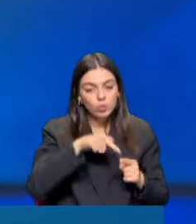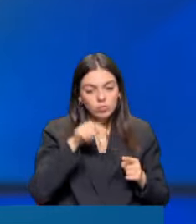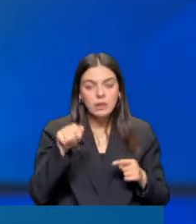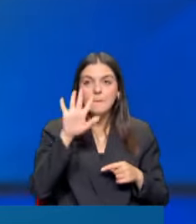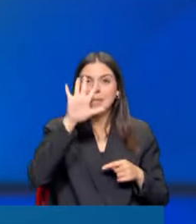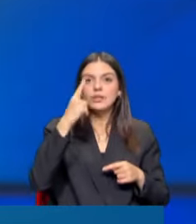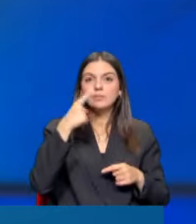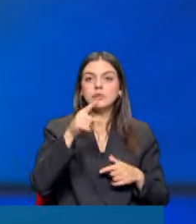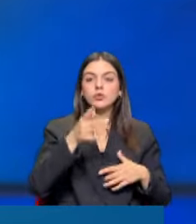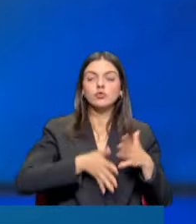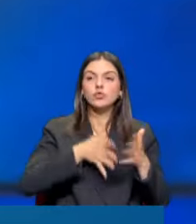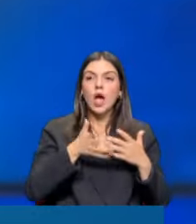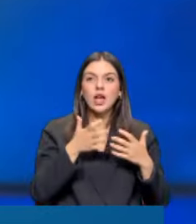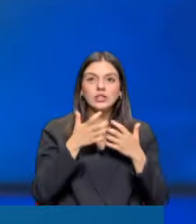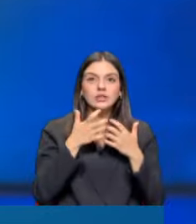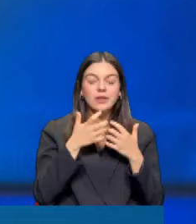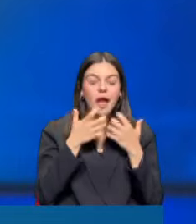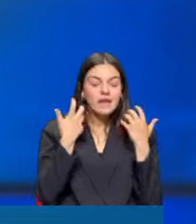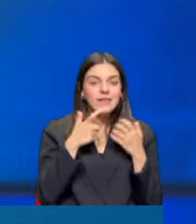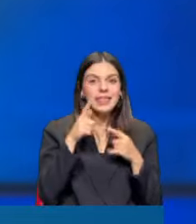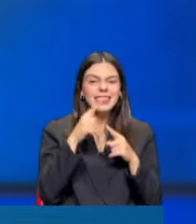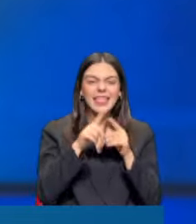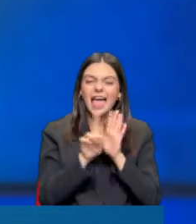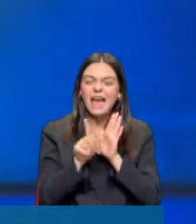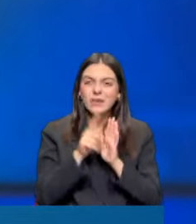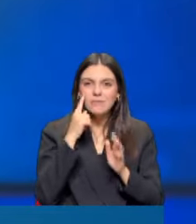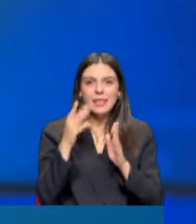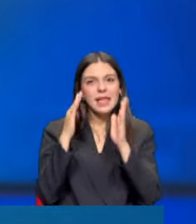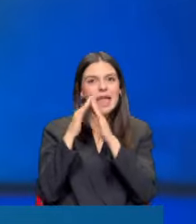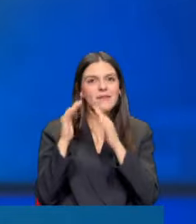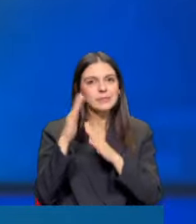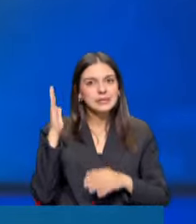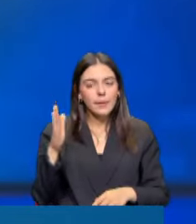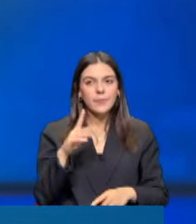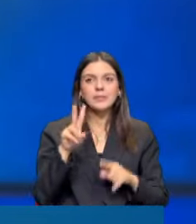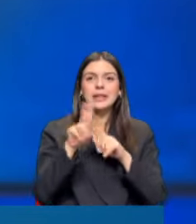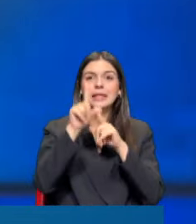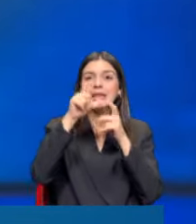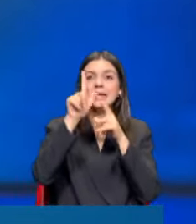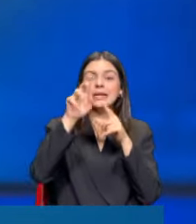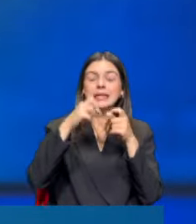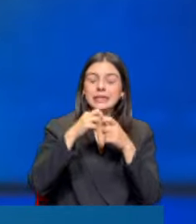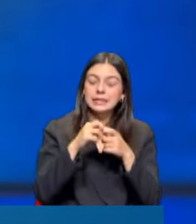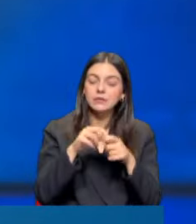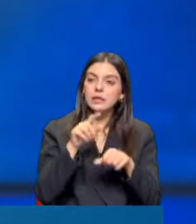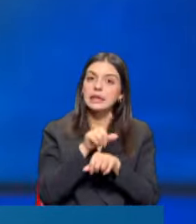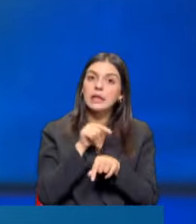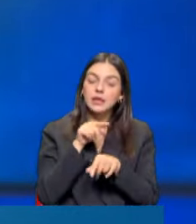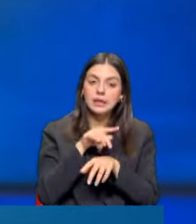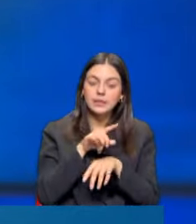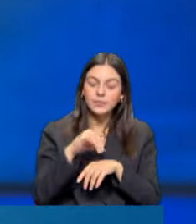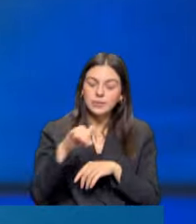5000 sokak canlısını sadece tedavi etmişiz barınağımızda. Kısırlaştırma sürecini çok yakından takip ediyoruz.